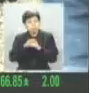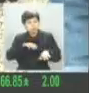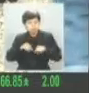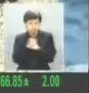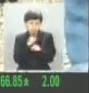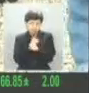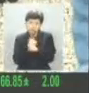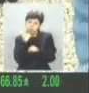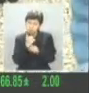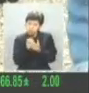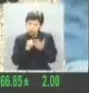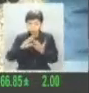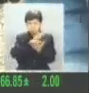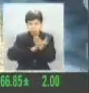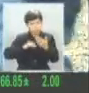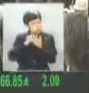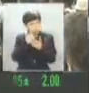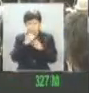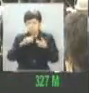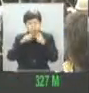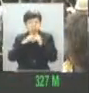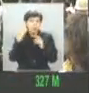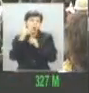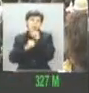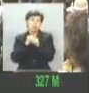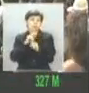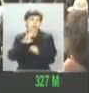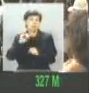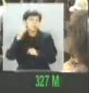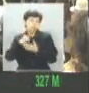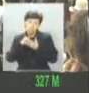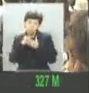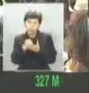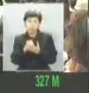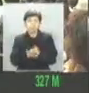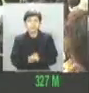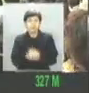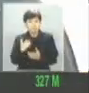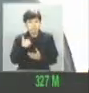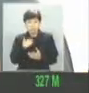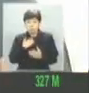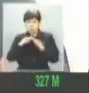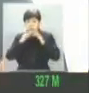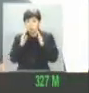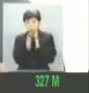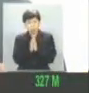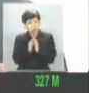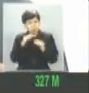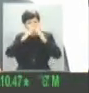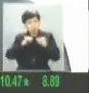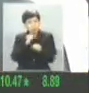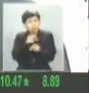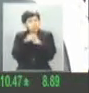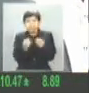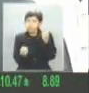และการช่วยเหลือประเทศเมื่อครั้งเกิดวิกฤตเศรษฐกิจปี2540 มีความศรัทธาก็คือเป็นวัดป่าไม่ได้สร้าง